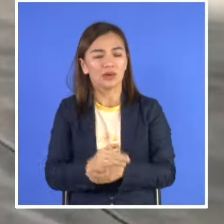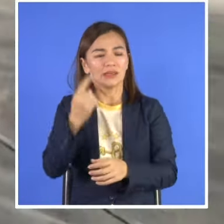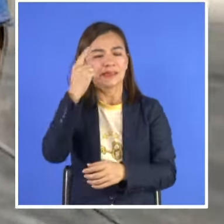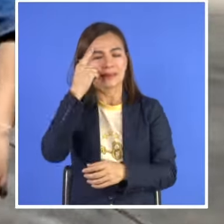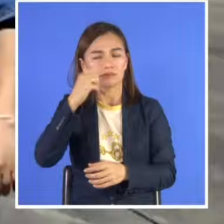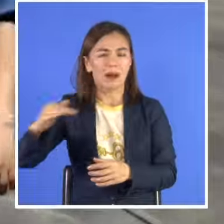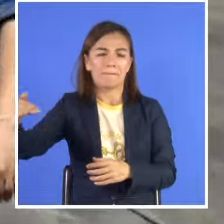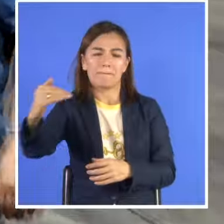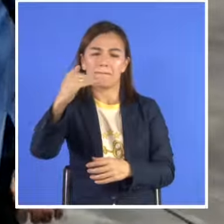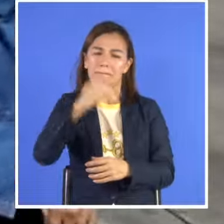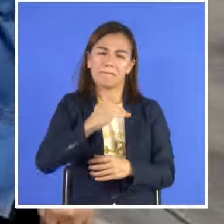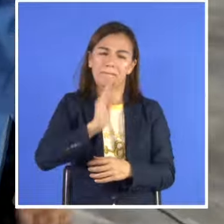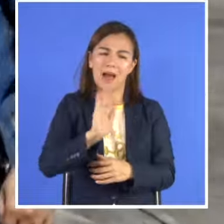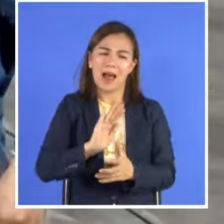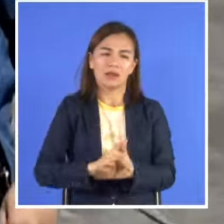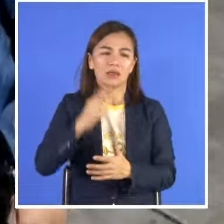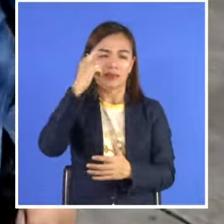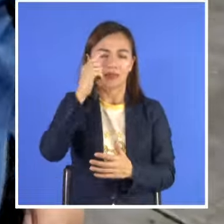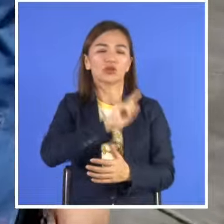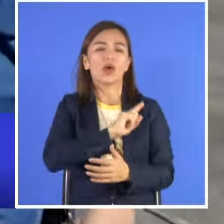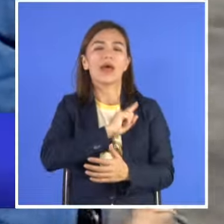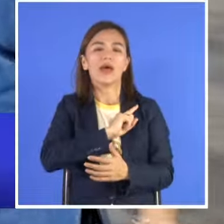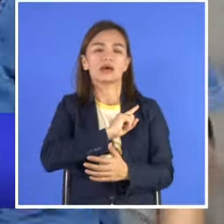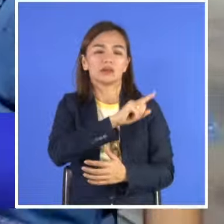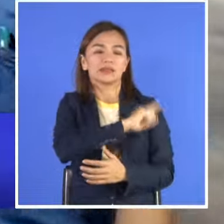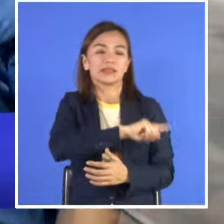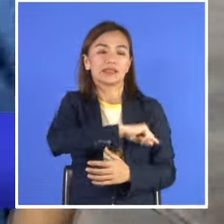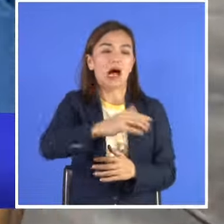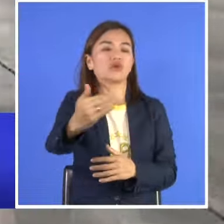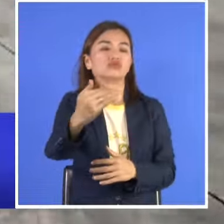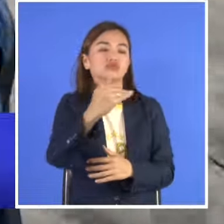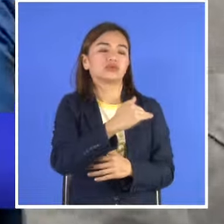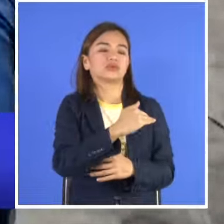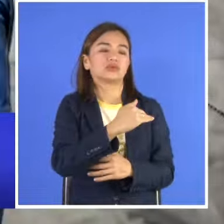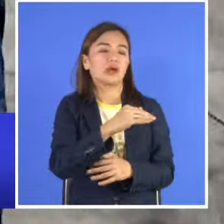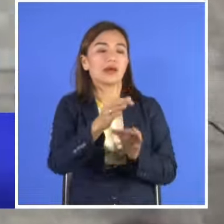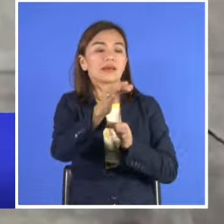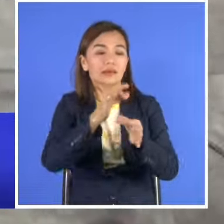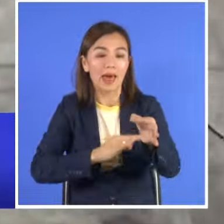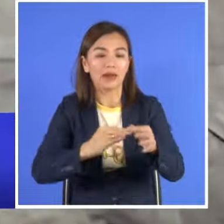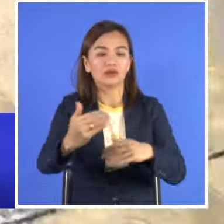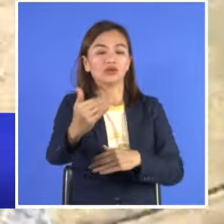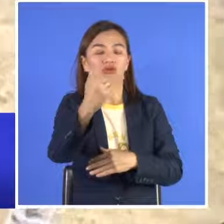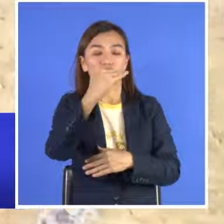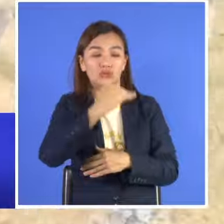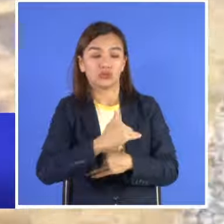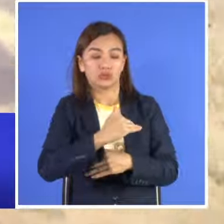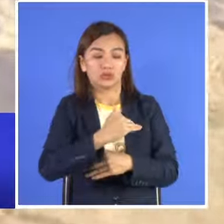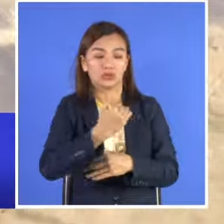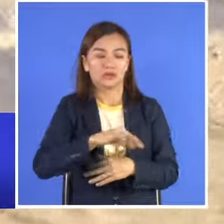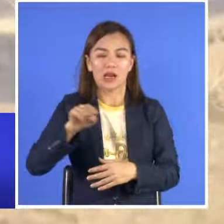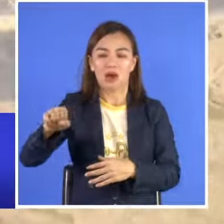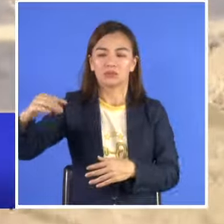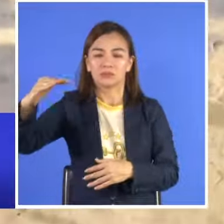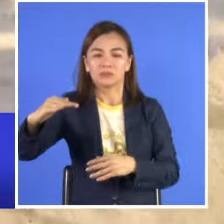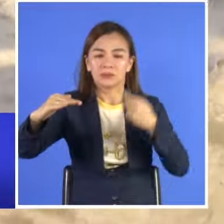ไปนะครูติ๊กก็เลยเอารถของตัวเองเนี่ยสวมเขาเรียกว่าเสียบเข้าไปบริเวณช่องที่เติมล ม ก็ทำให้รถคู่กรณีเนี่ยไม่พอ